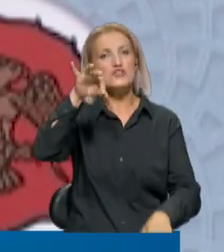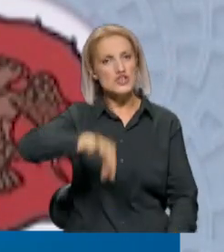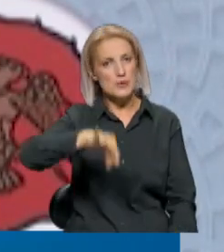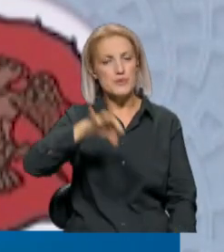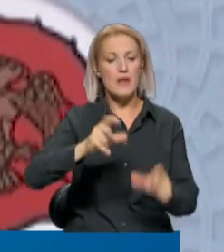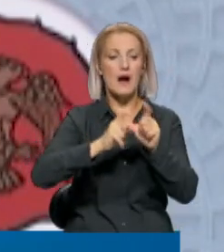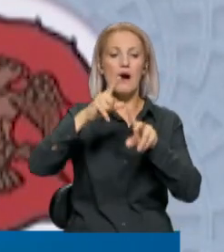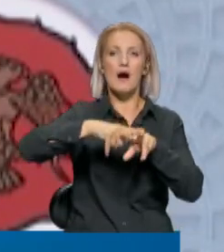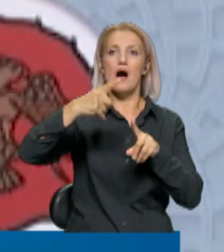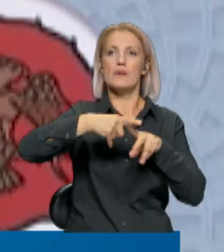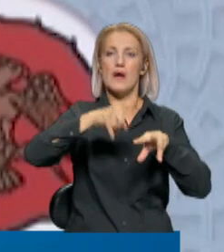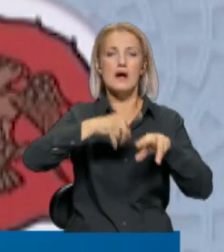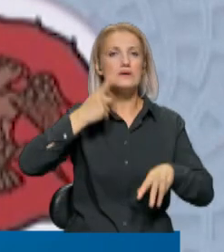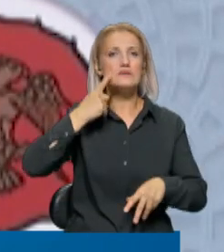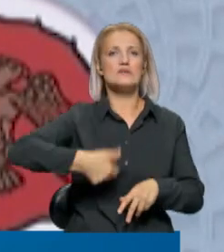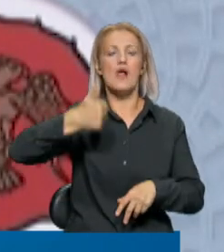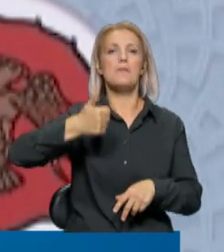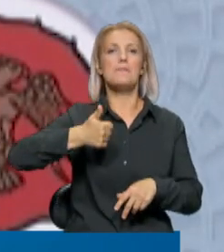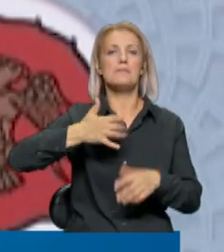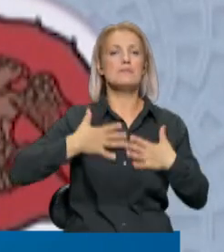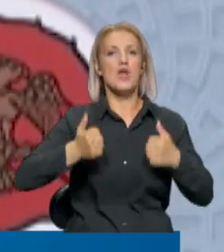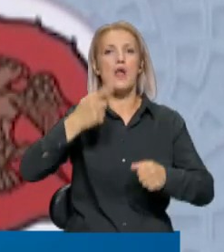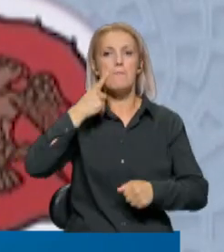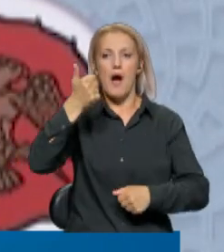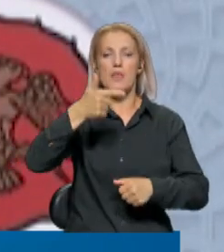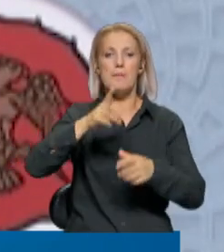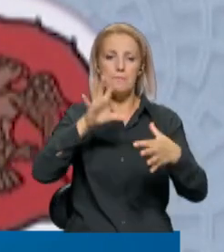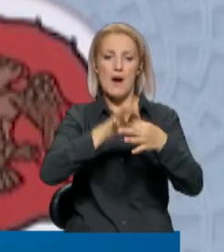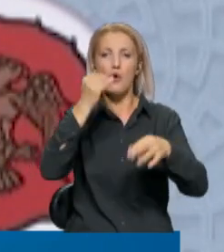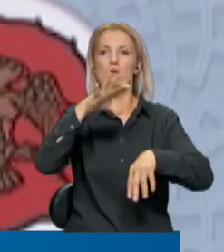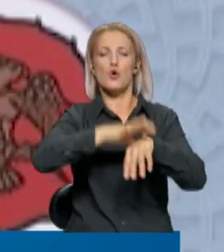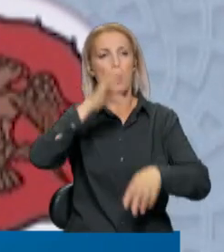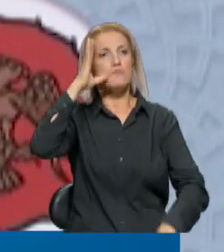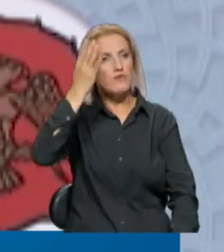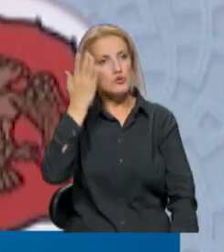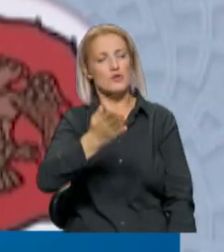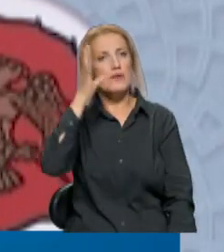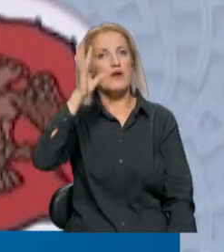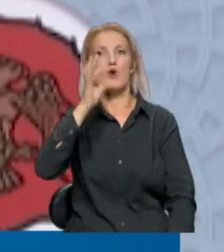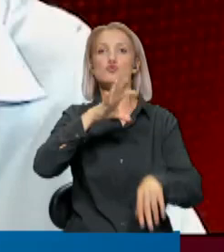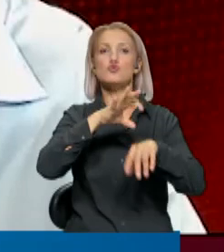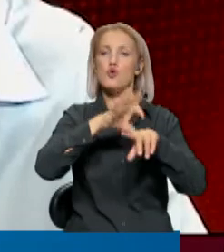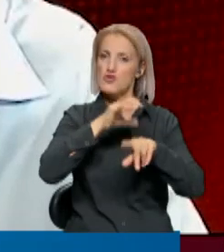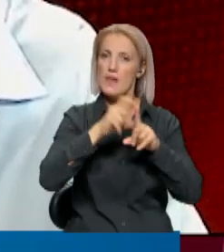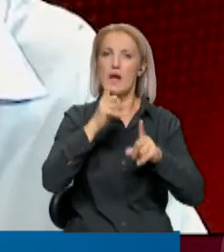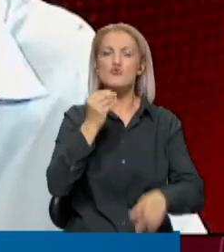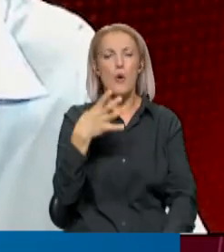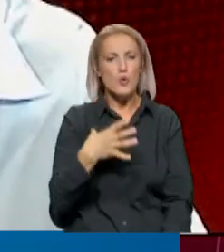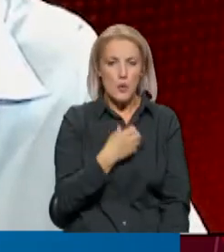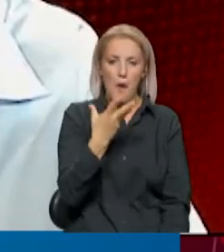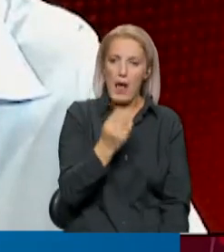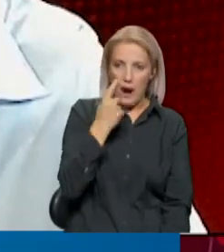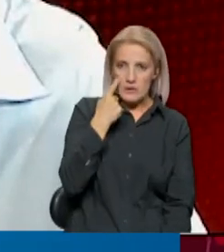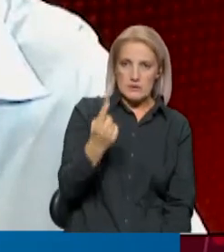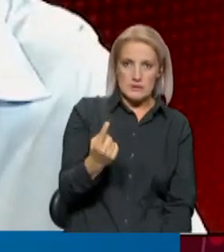de GATA'da Sağlık Bakanlığımıza bağlı olan doktorlarımız verecek. Profesörse profesör, doçentse doçent. Çok acı olarak görüldü